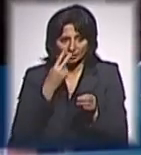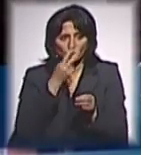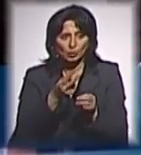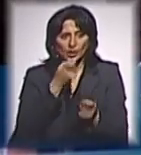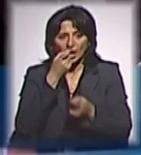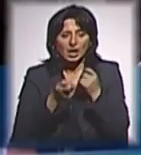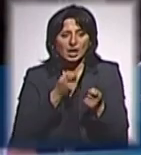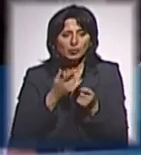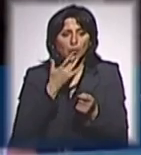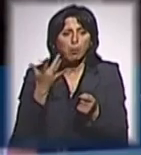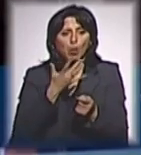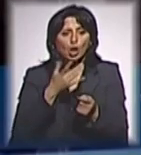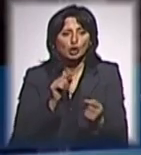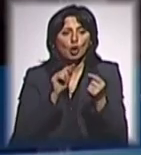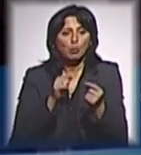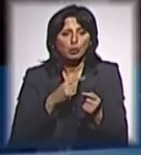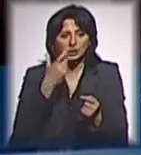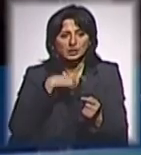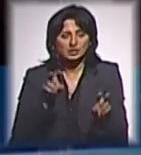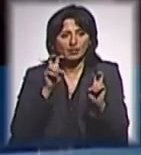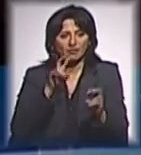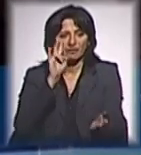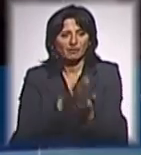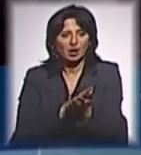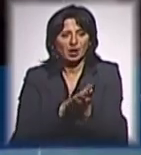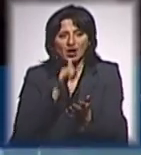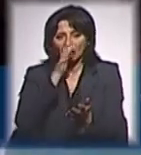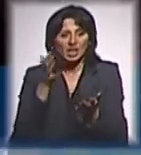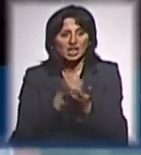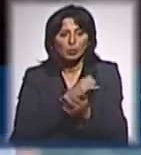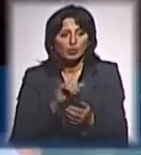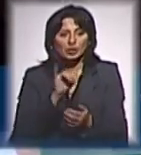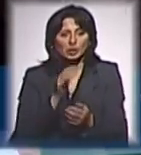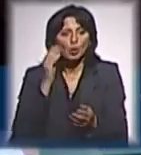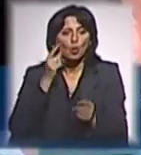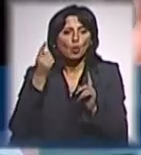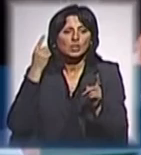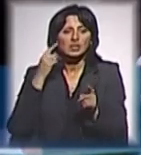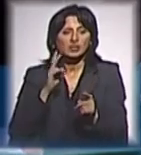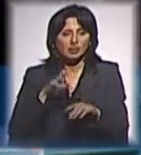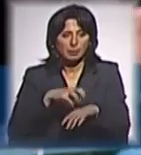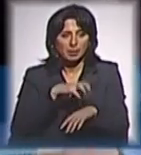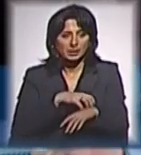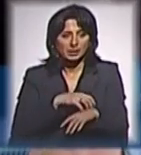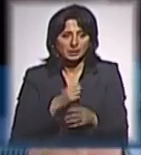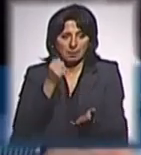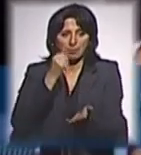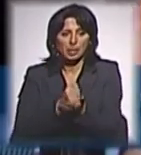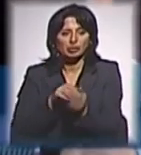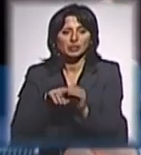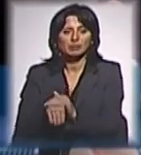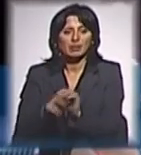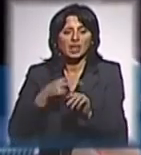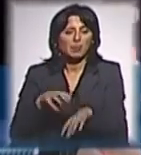თვალი ელემენტარულად პოლიტიკურ პარტიებს თუ ბლოკებს. ვერიპოვნით ისაც, რომელიც ოდესღაც, ნუ ვისაც პარტია ქვია, ახლა ბეჭდები რო უდებთ